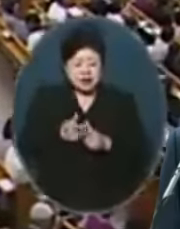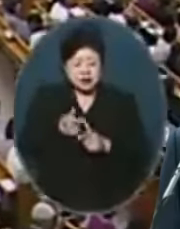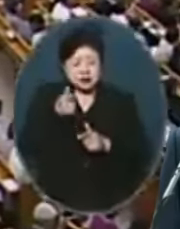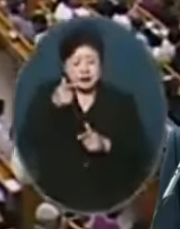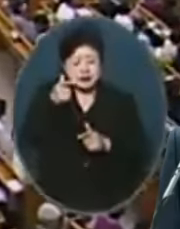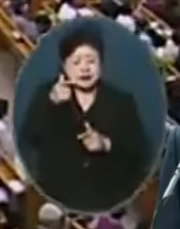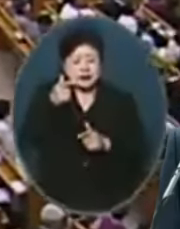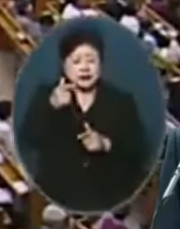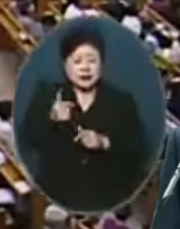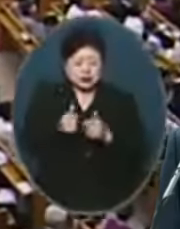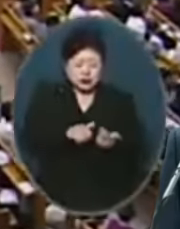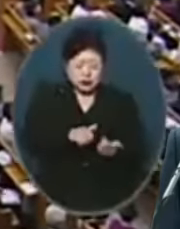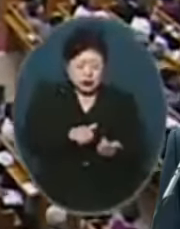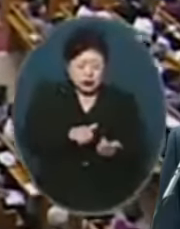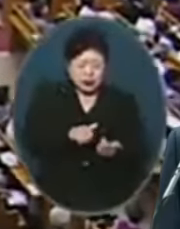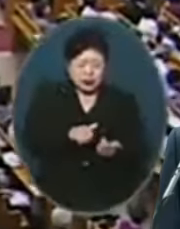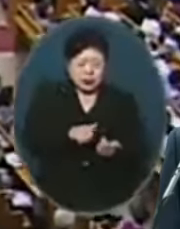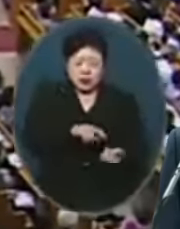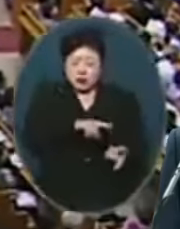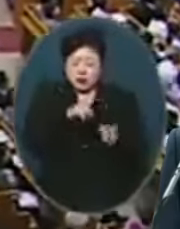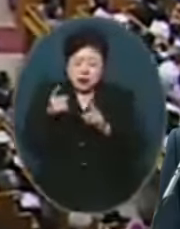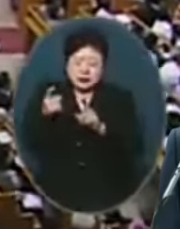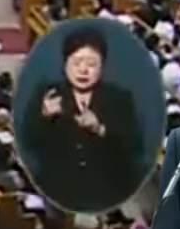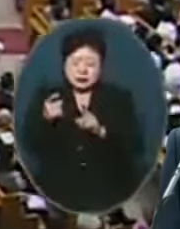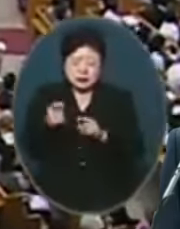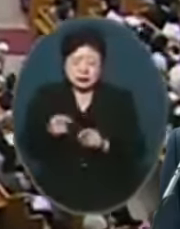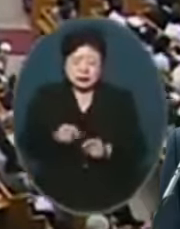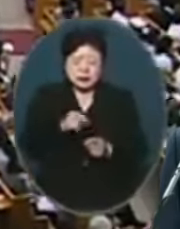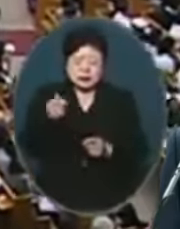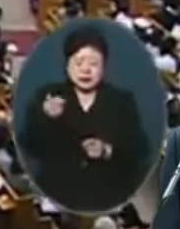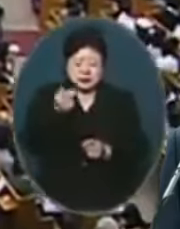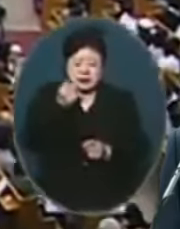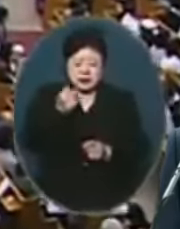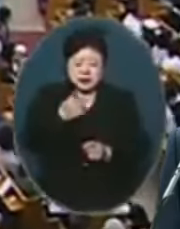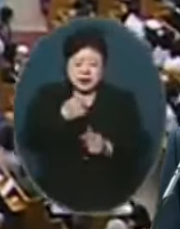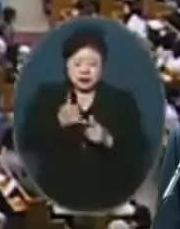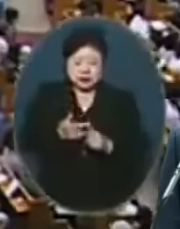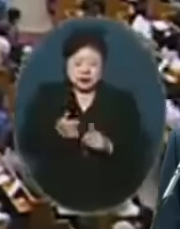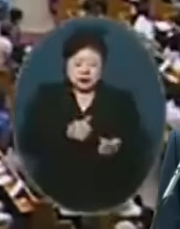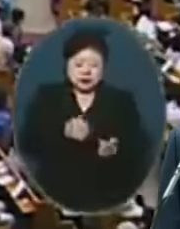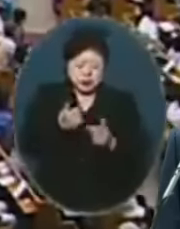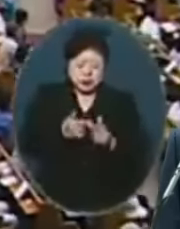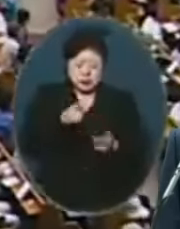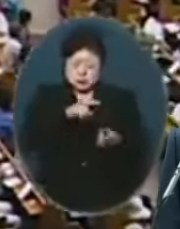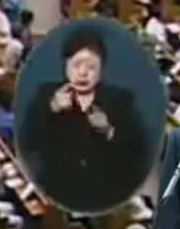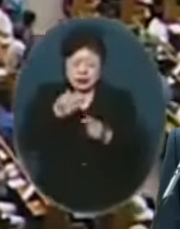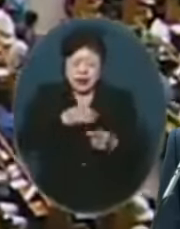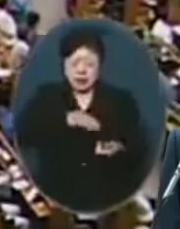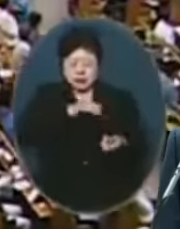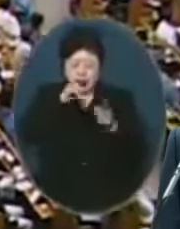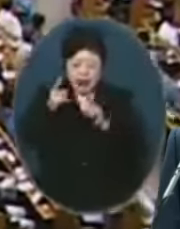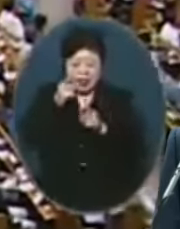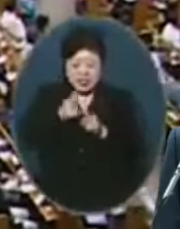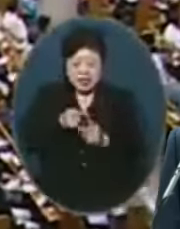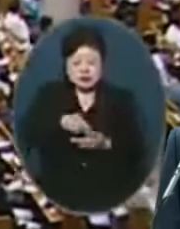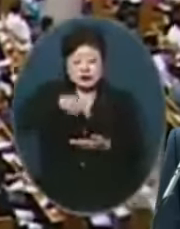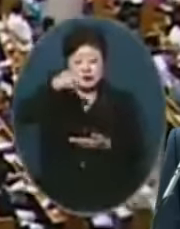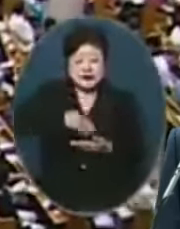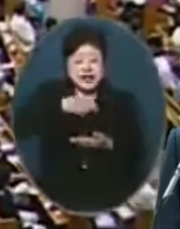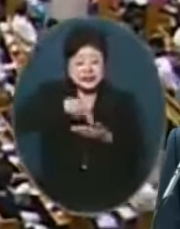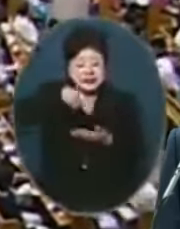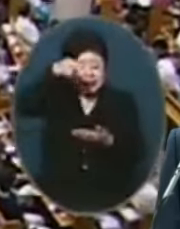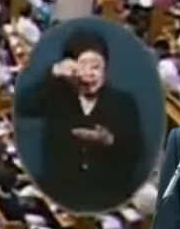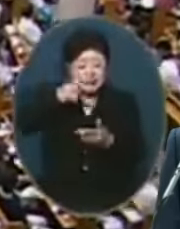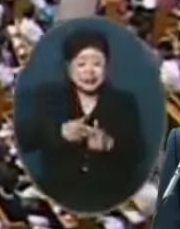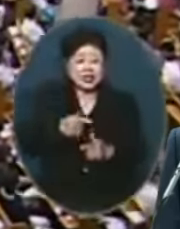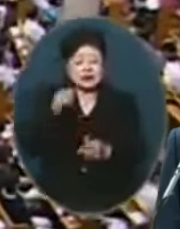예수님이 죽었다가 부활하심으로 예수 죽음 내 죽음 예수 부활 내 부활 예수 성천 내